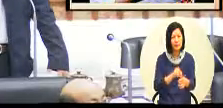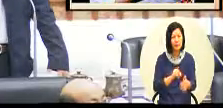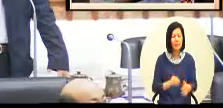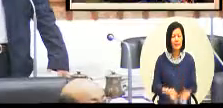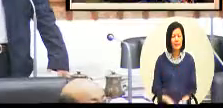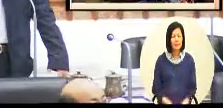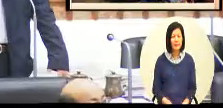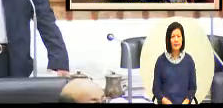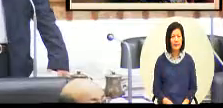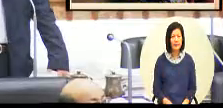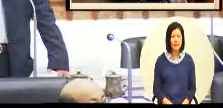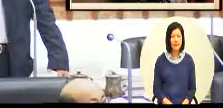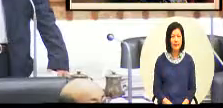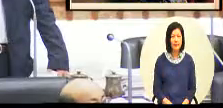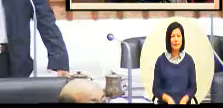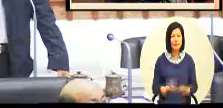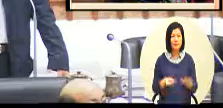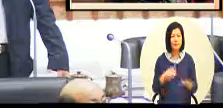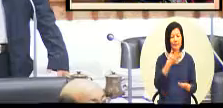当你老